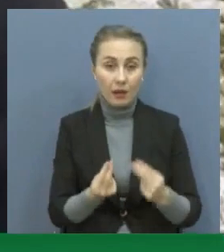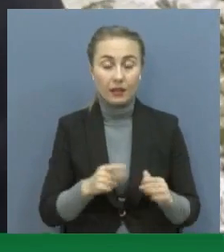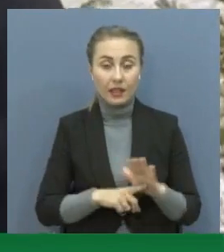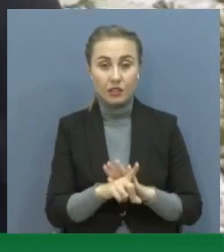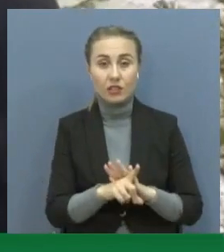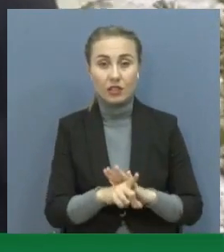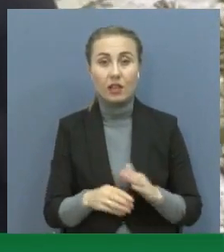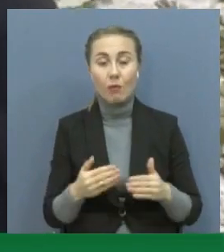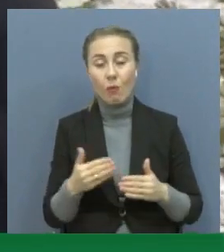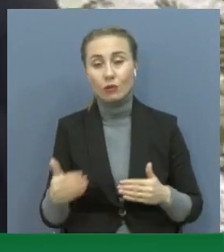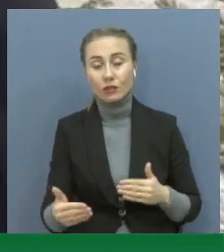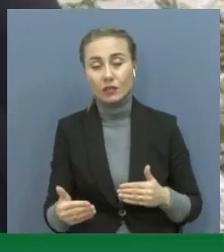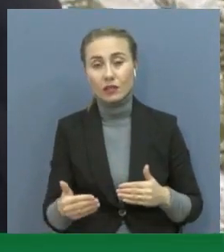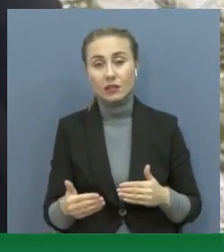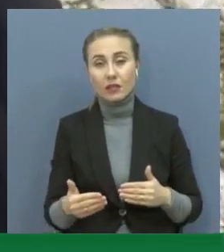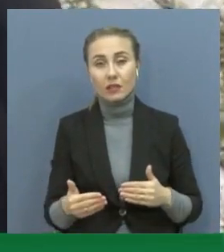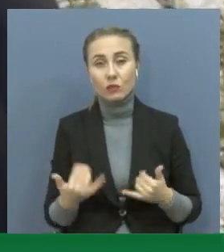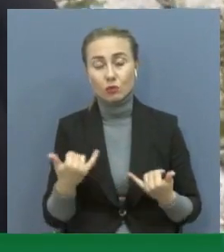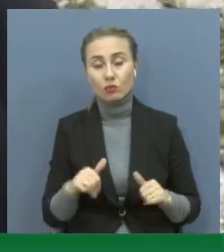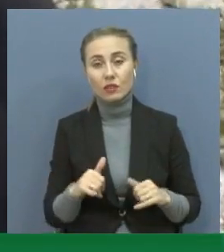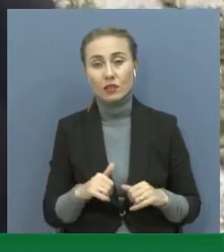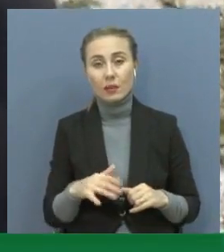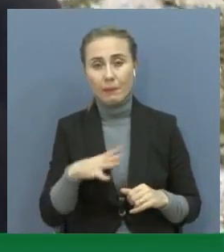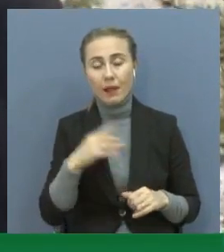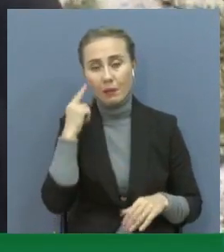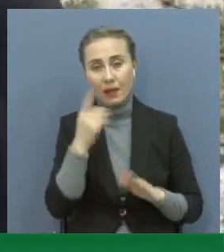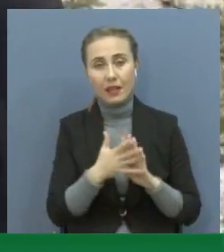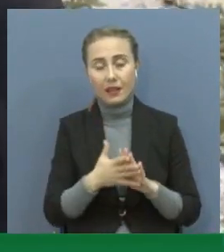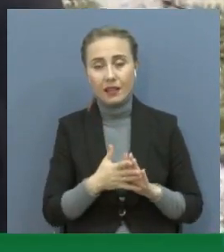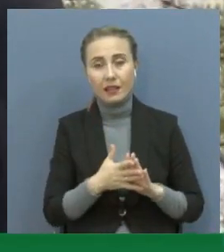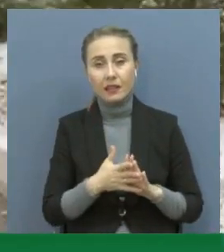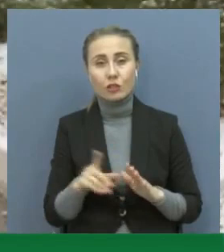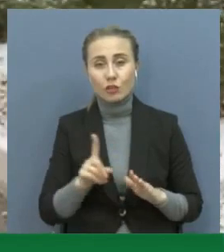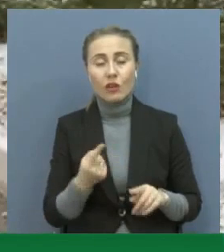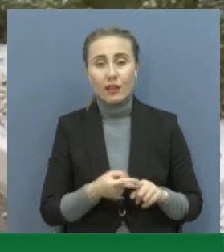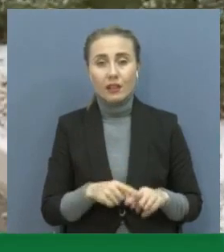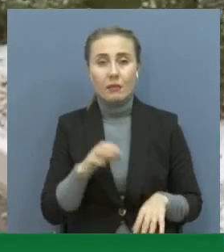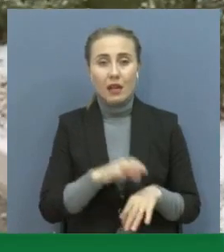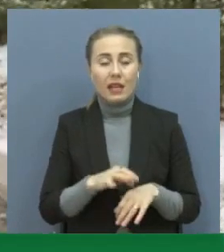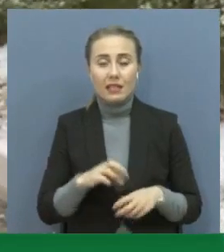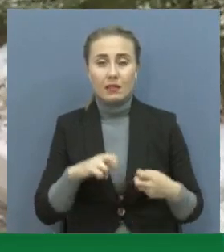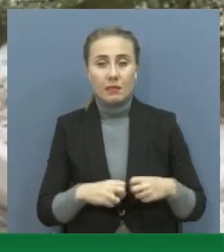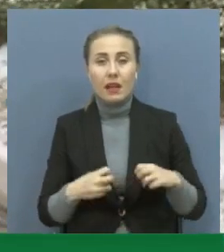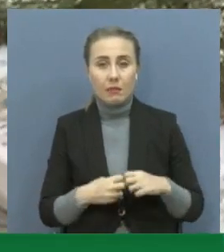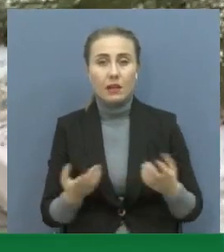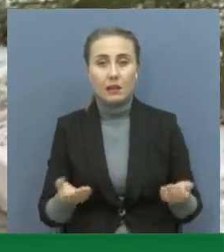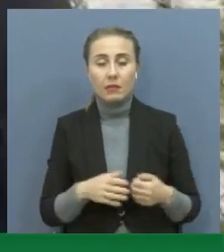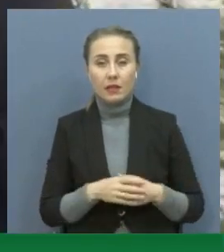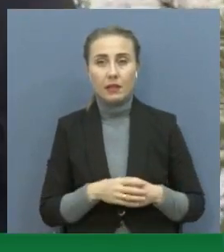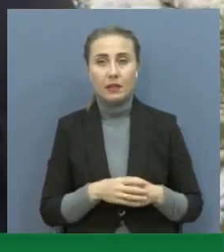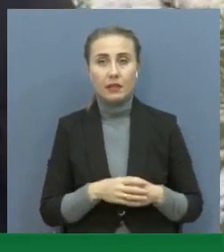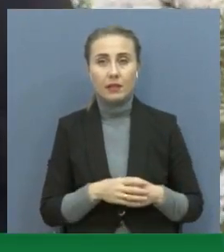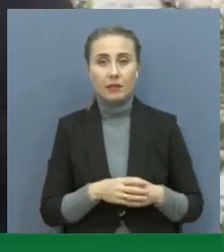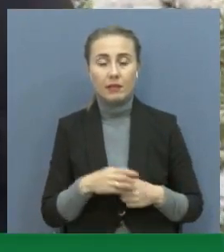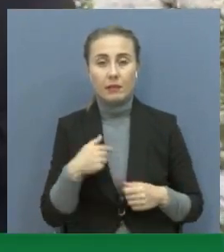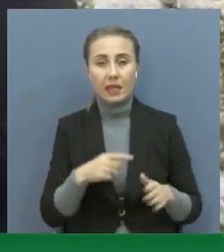И после этого уже было понятно, что это болезнь, это проблема. И